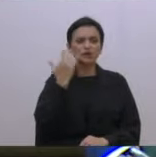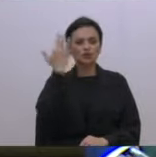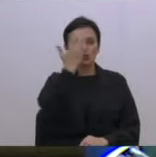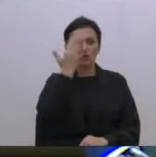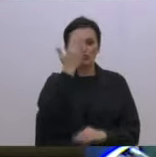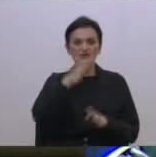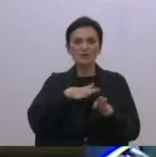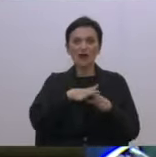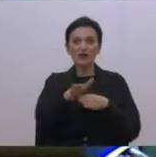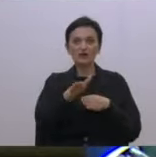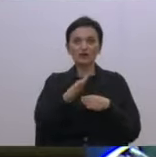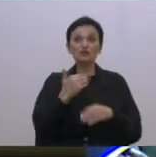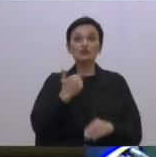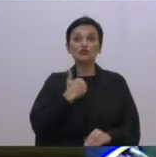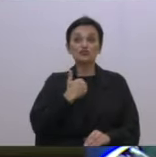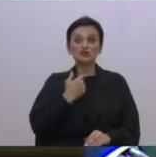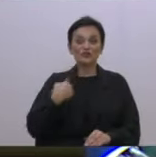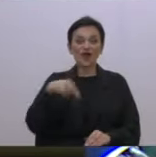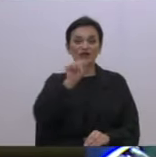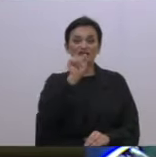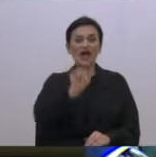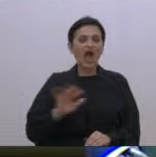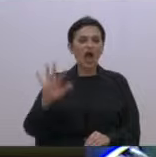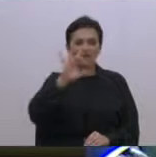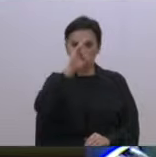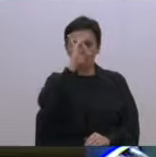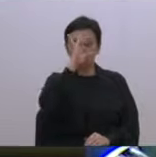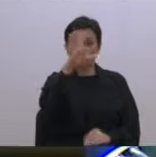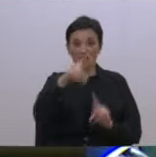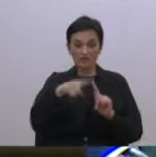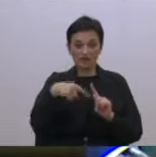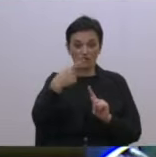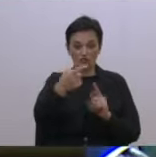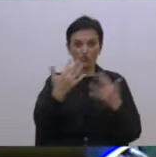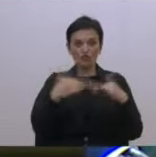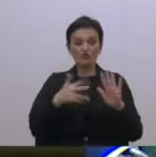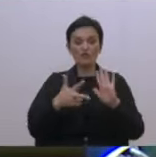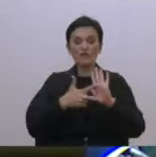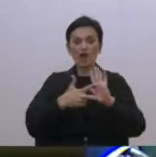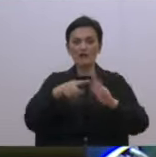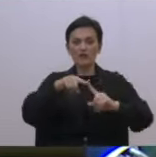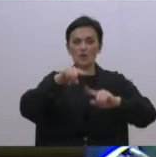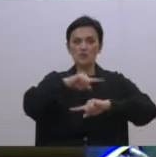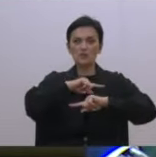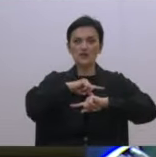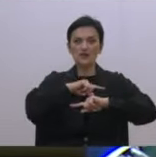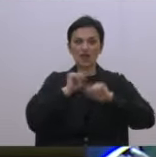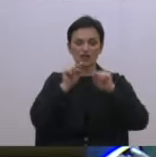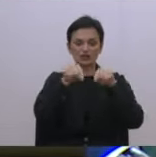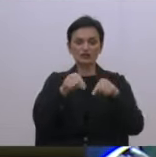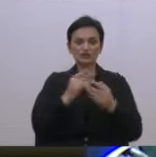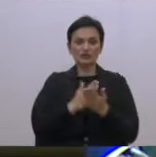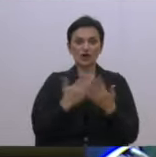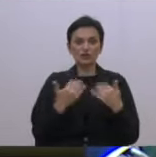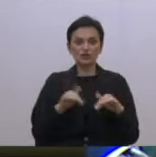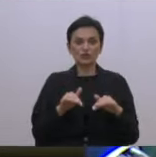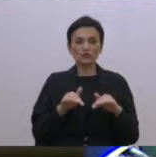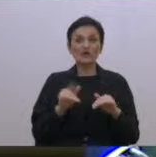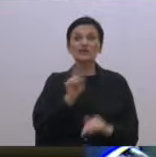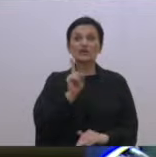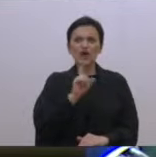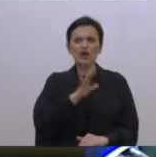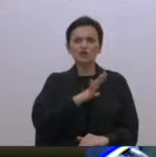აგვიხდა ჩვენ ევროპის ჩემპიონატზე გასვლის შემდეგ. ახლა უკვე მერვედ ფინალში ვართ. რაც